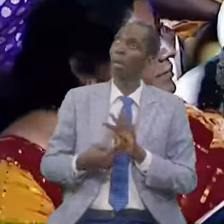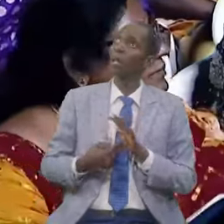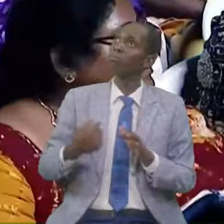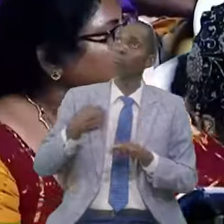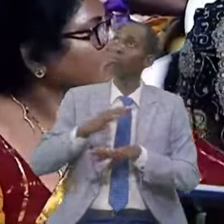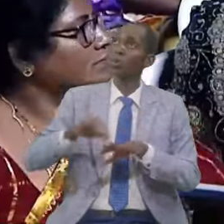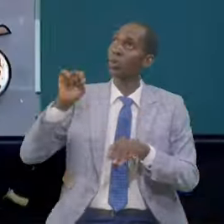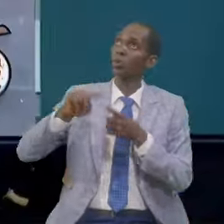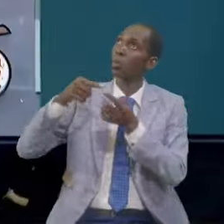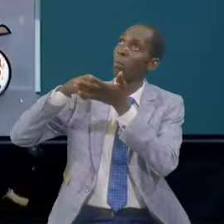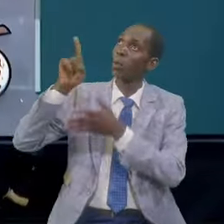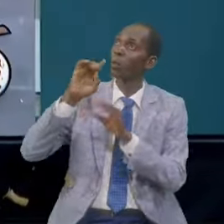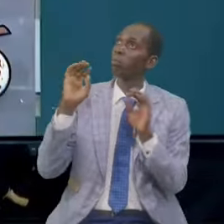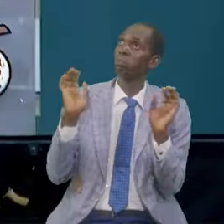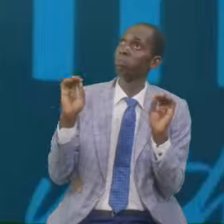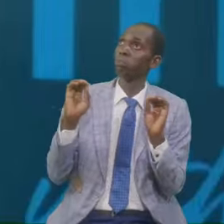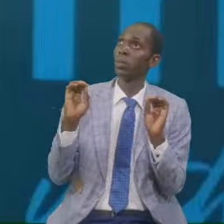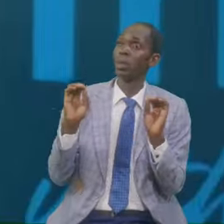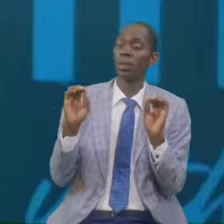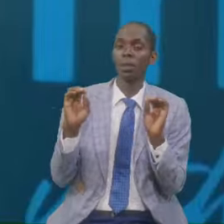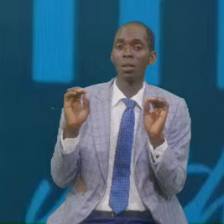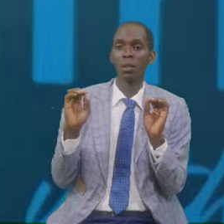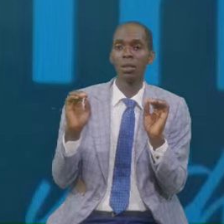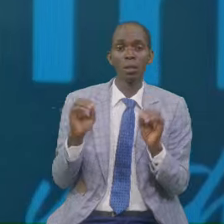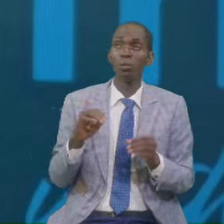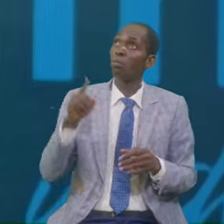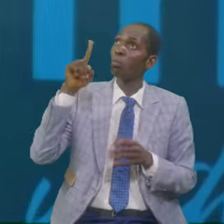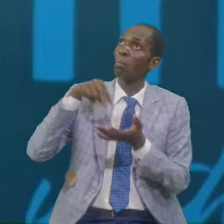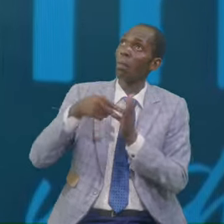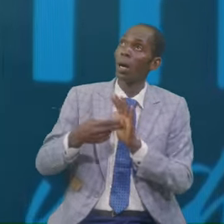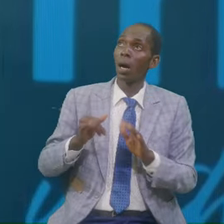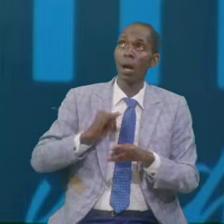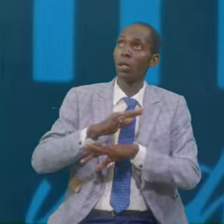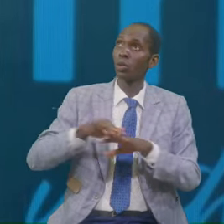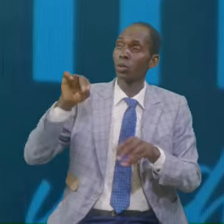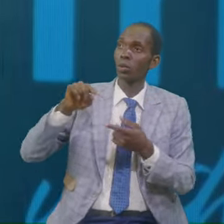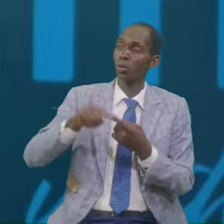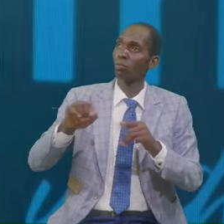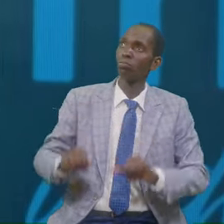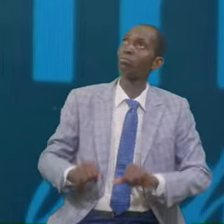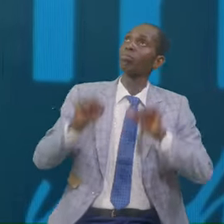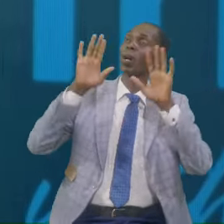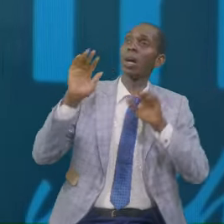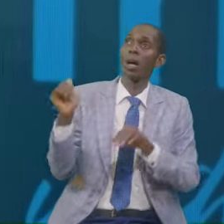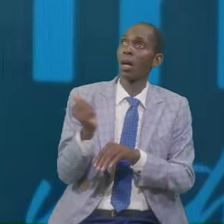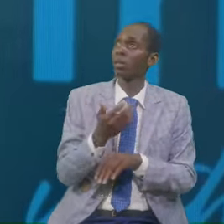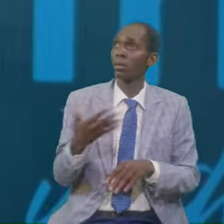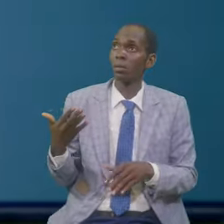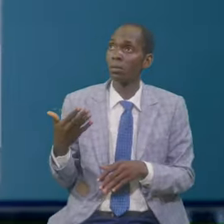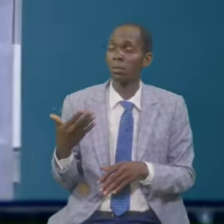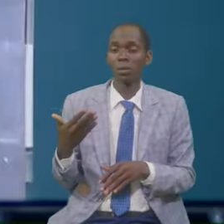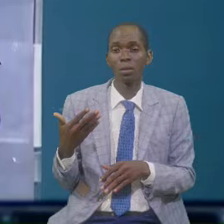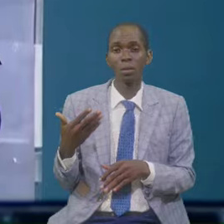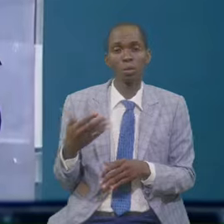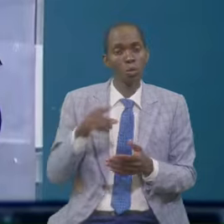అంటే దాని అర్థం నేను డబ్బులు ఇవ్వాల్సిన పని లేదా? You mean I don't have to sacrifice? అంటే దాని అర్థం నేను త్యాగం చేయాల్సిన పని లేదా? You